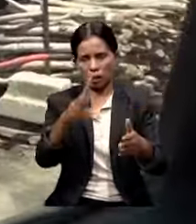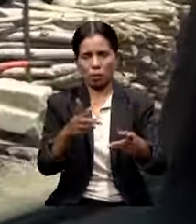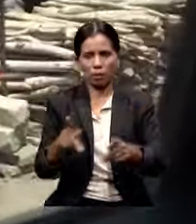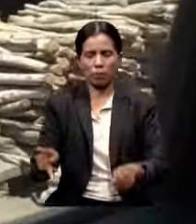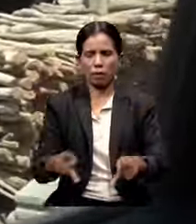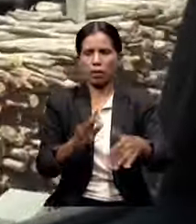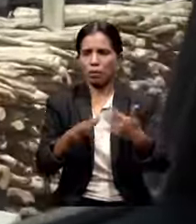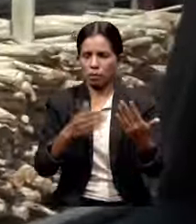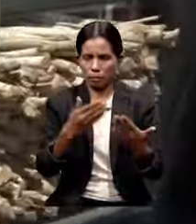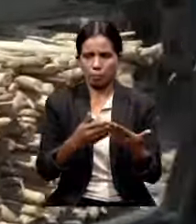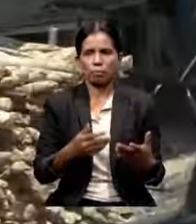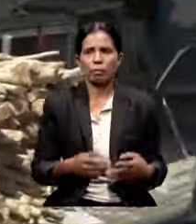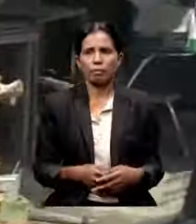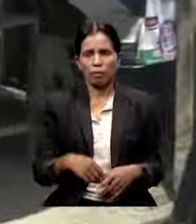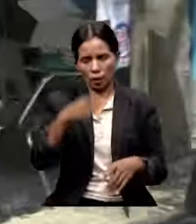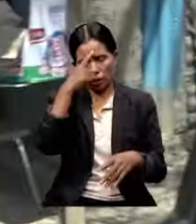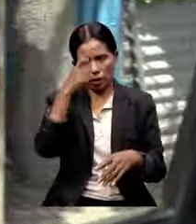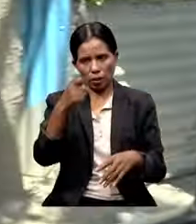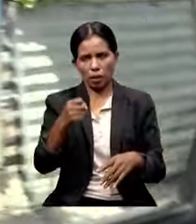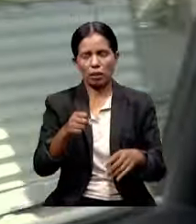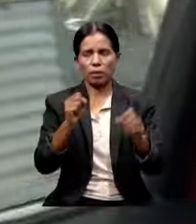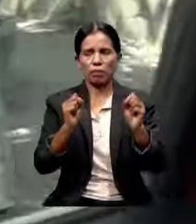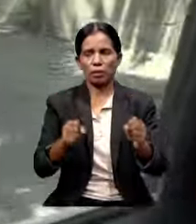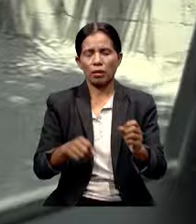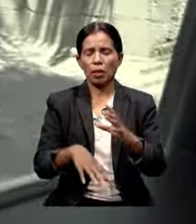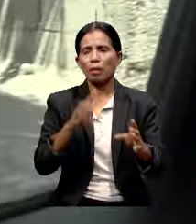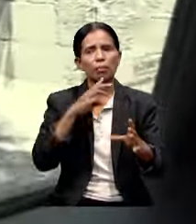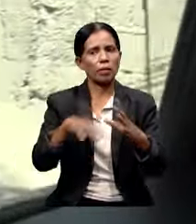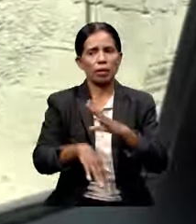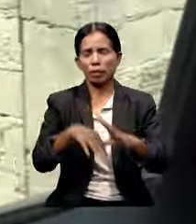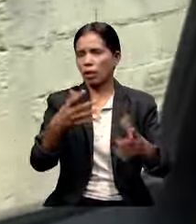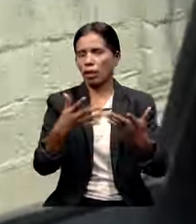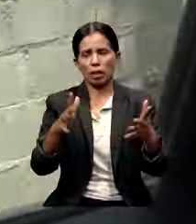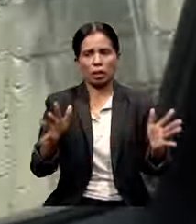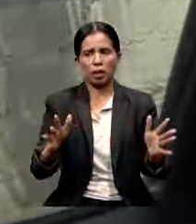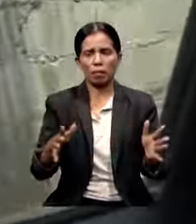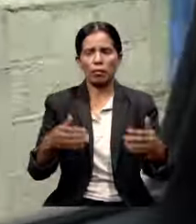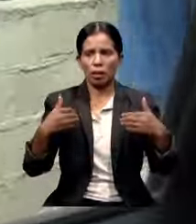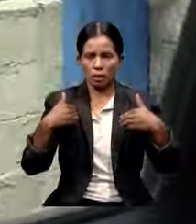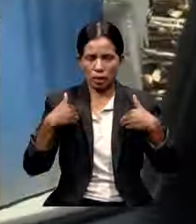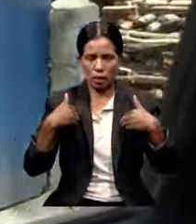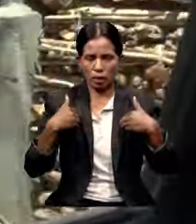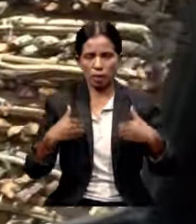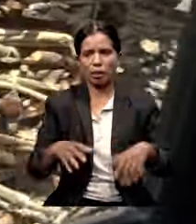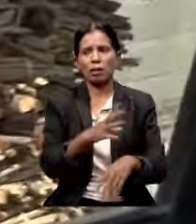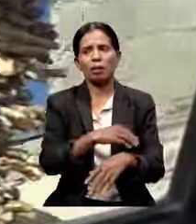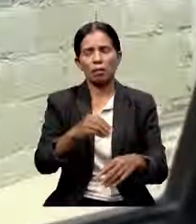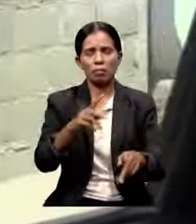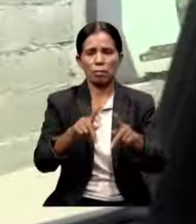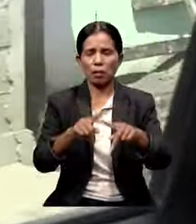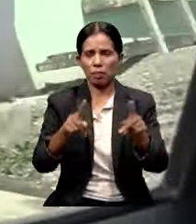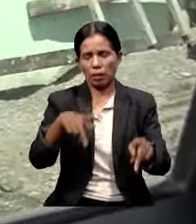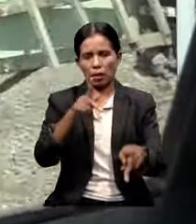baleta sirani tambai dane ma katu bes halai sai fatin lai ya antau bele akontese irakne mai be komunidade